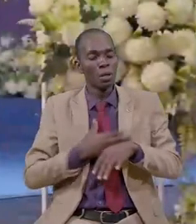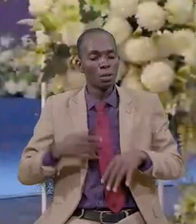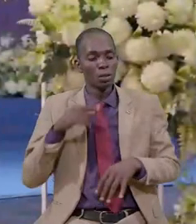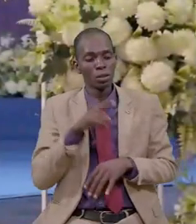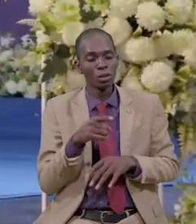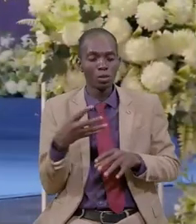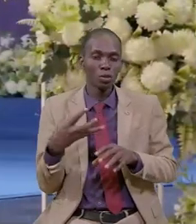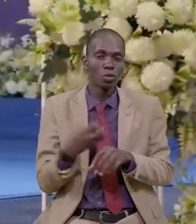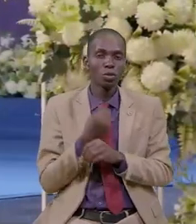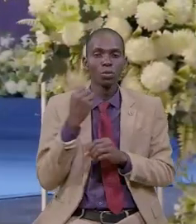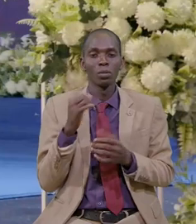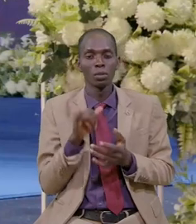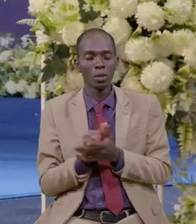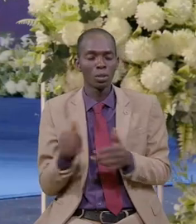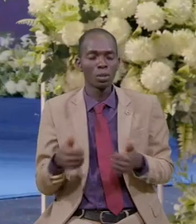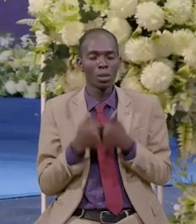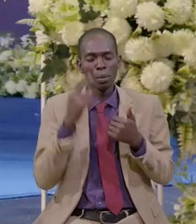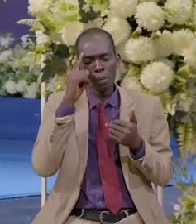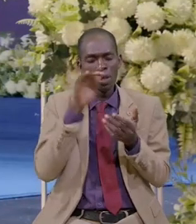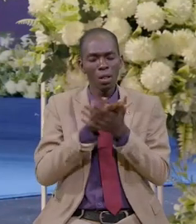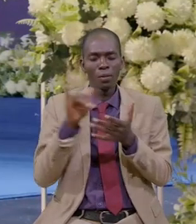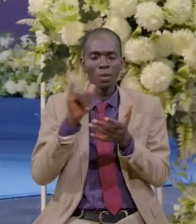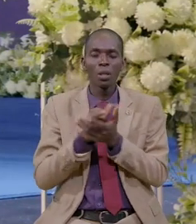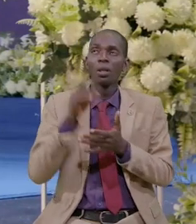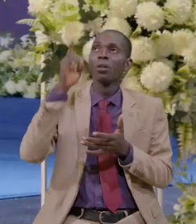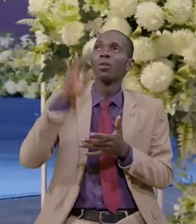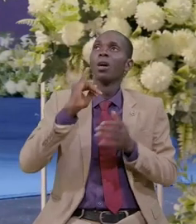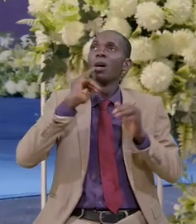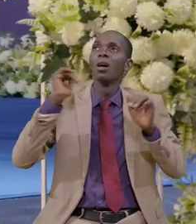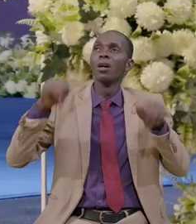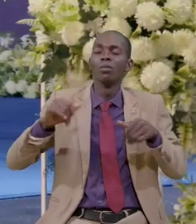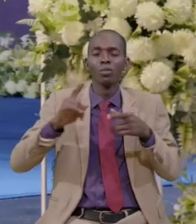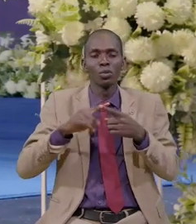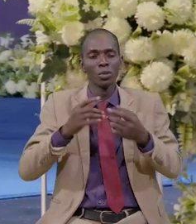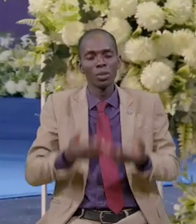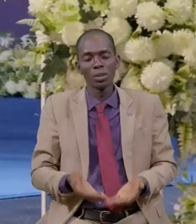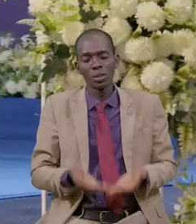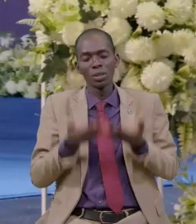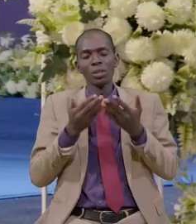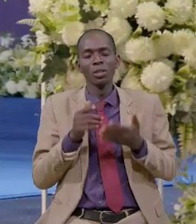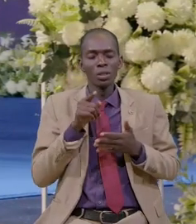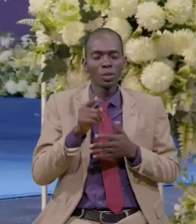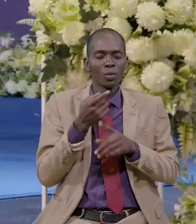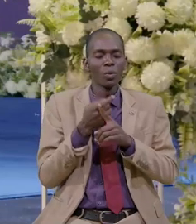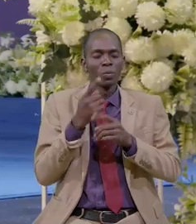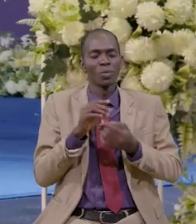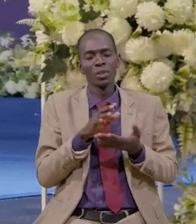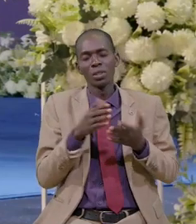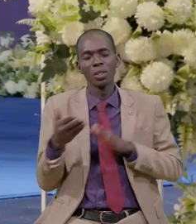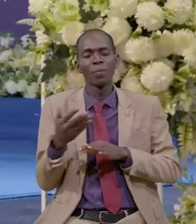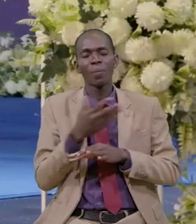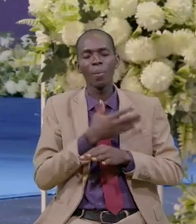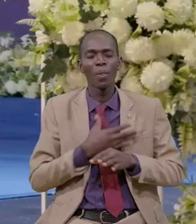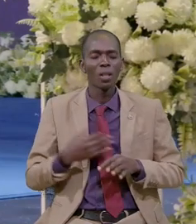il a cru que Dieu est capable de le relever, même des morts. Et Dieu a dit, maintenant Abraham,